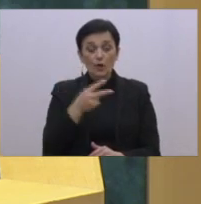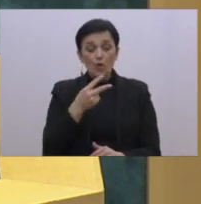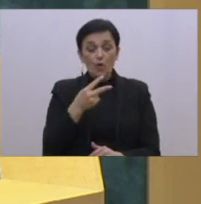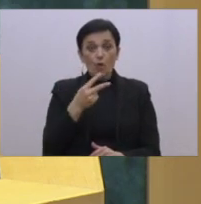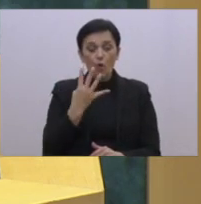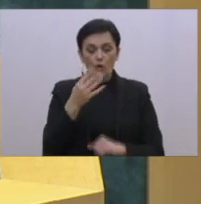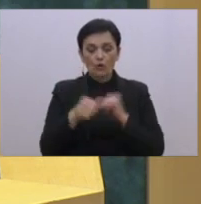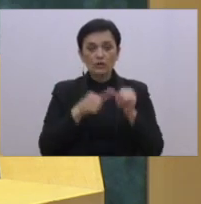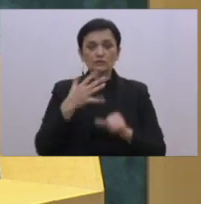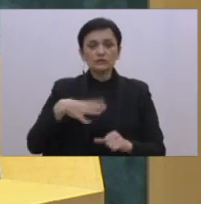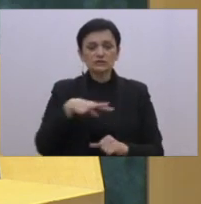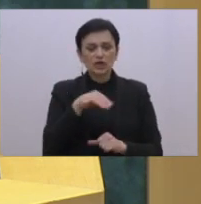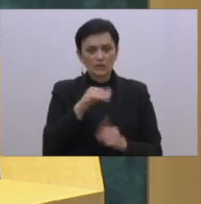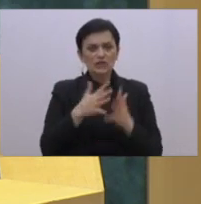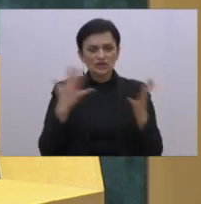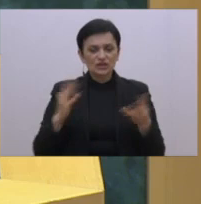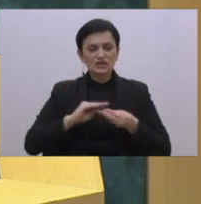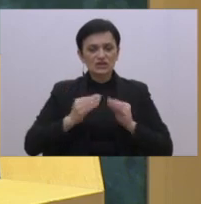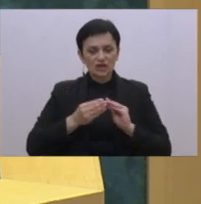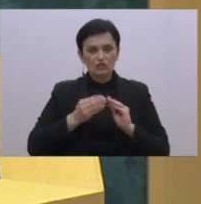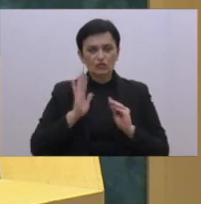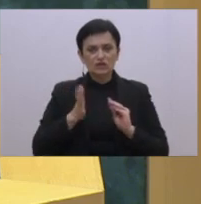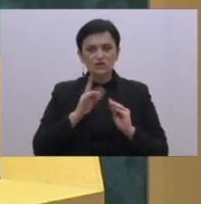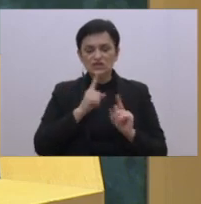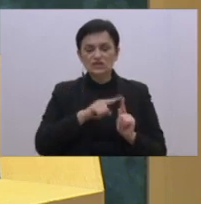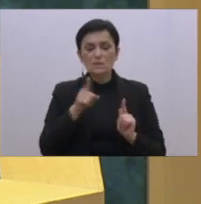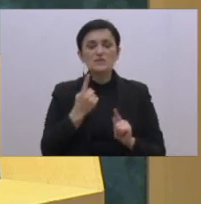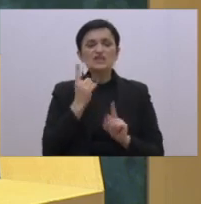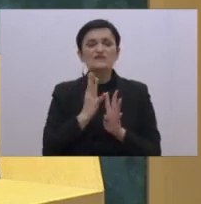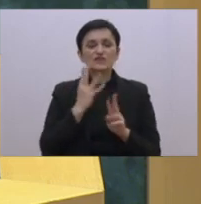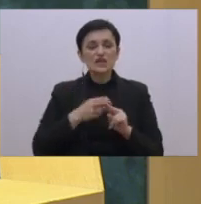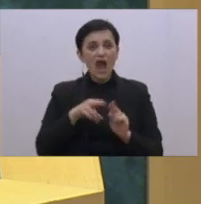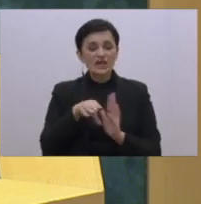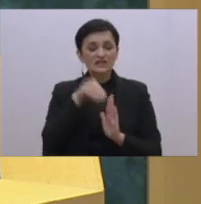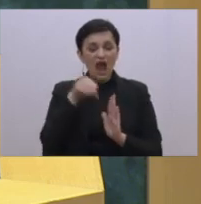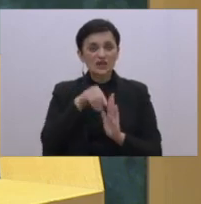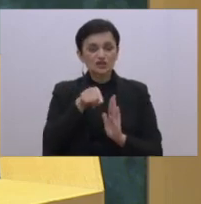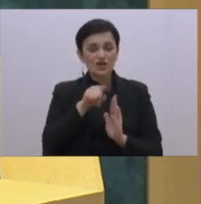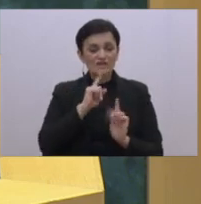2024 წელი საქართველოსთვის დიდი გამოწვევების წელი იქნება. უპირველეს ყოვლისა, ეს არის არჩევნების წელი.